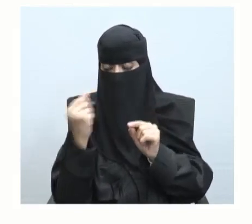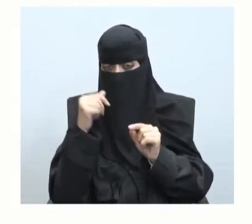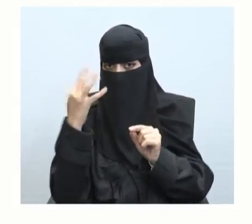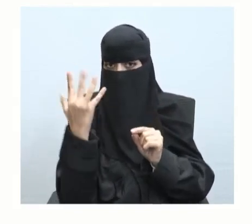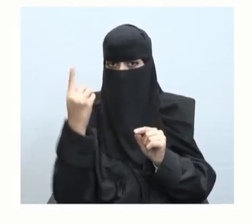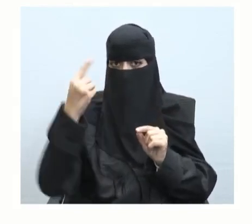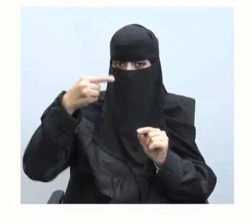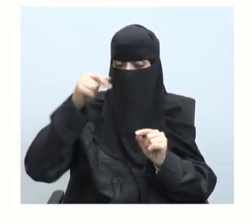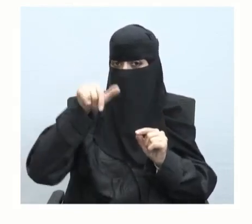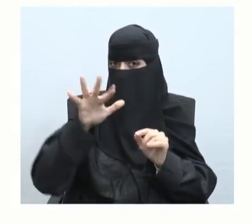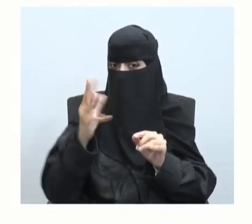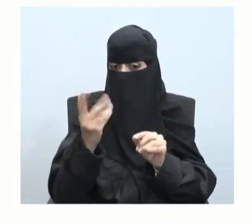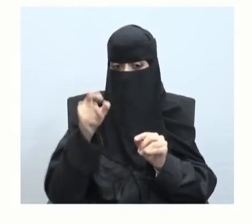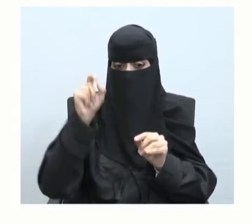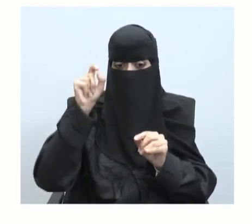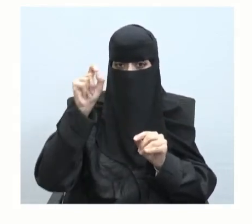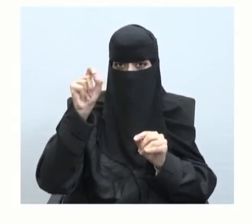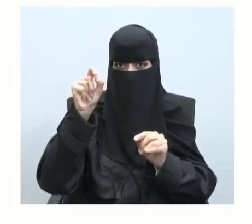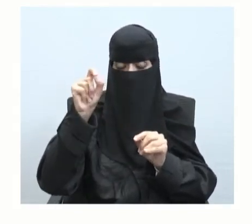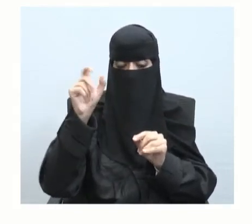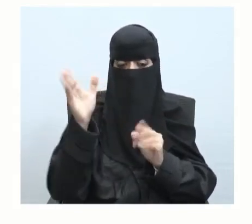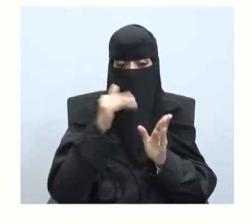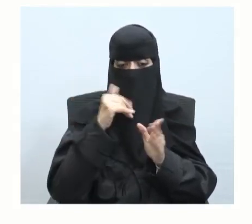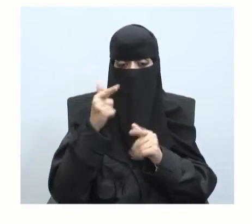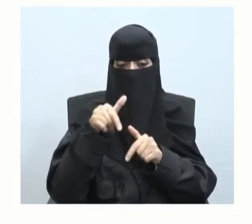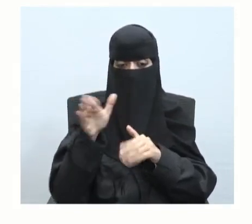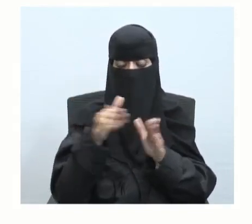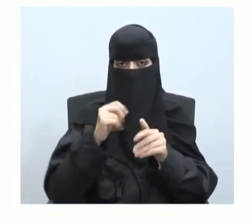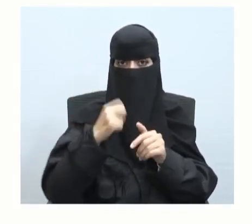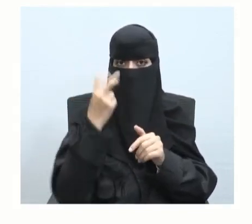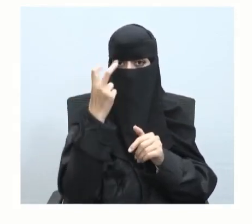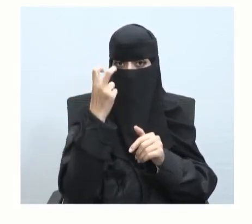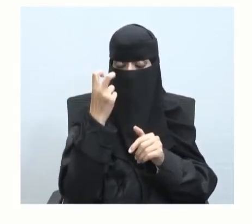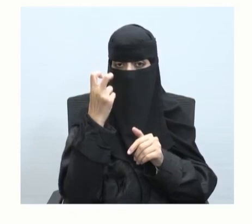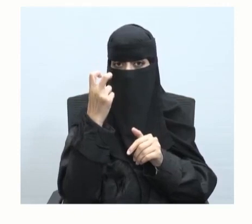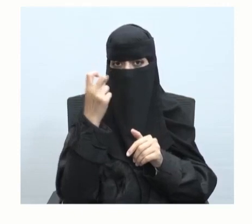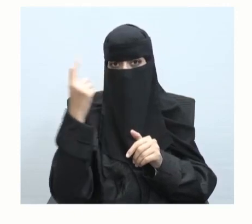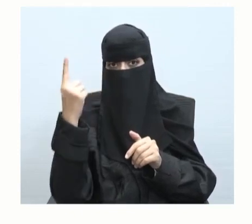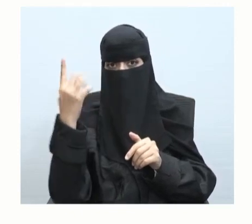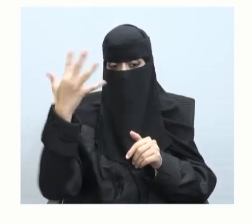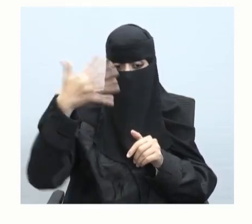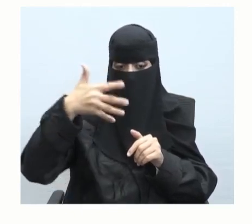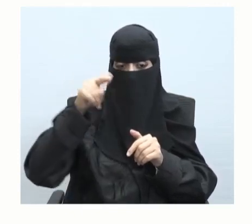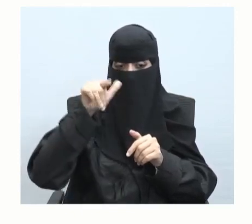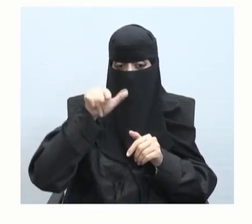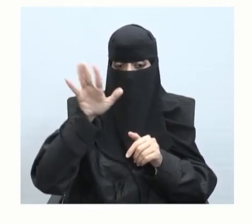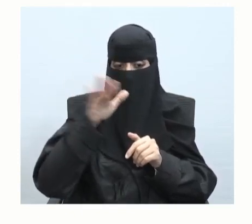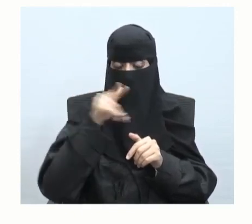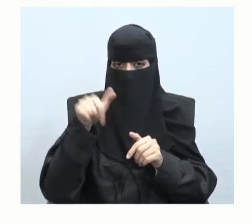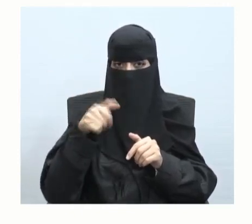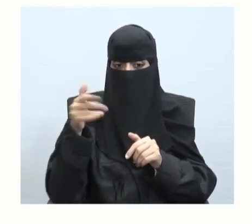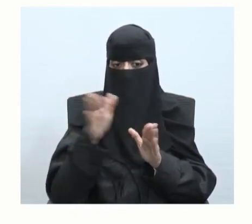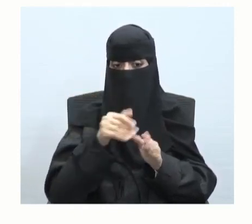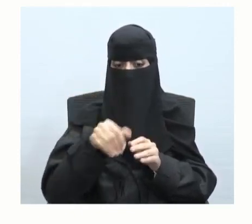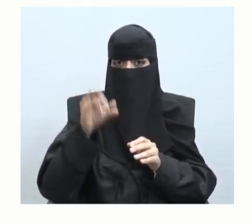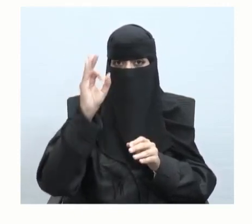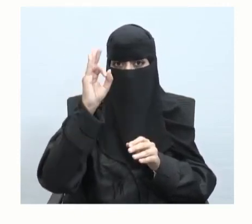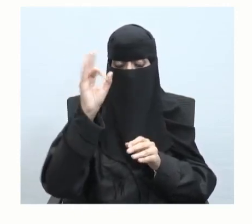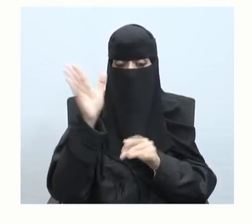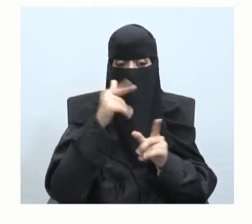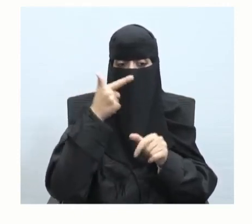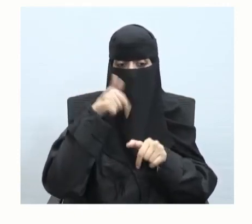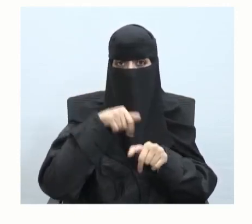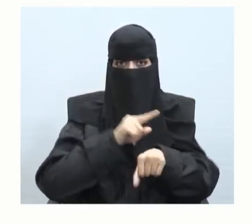15 نيوتن هذه اللي هي عباره عن الاف عندما الدراجه مسافه 251 اذا هذه دي